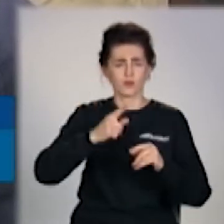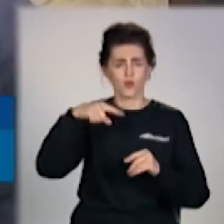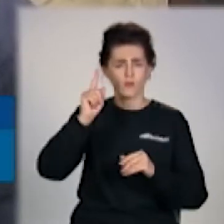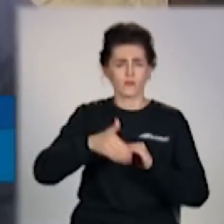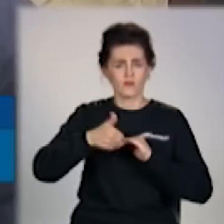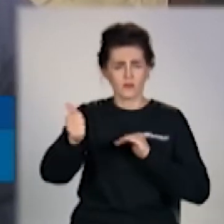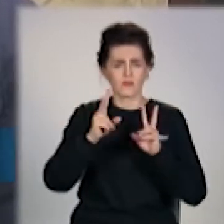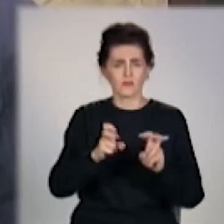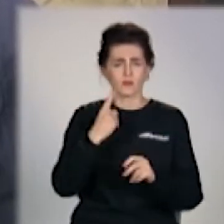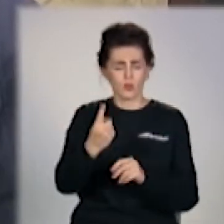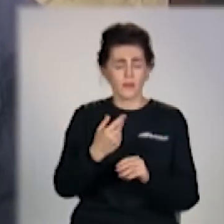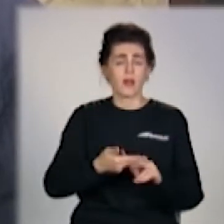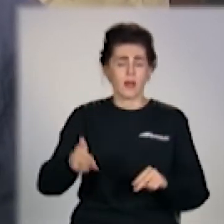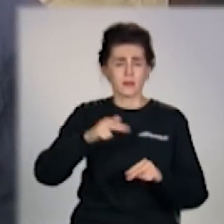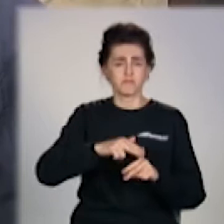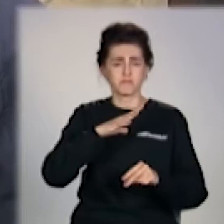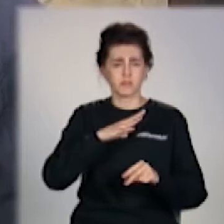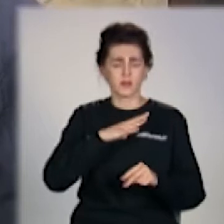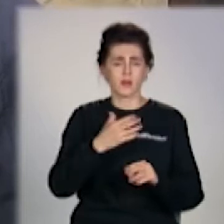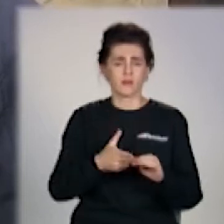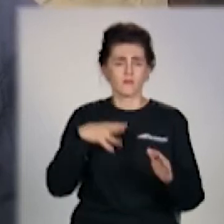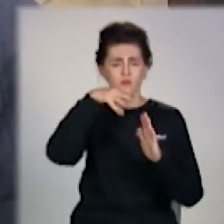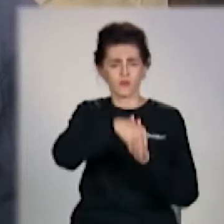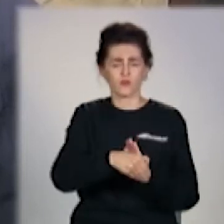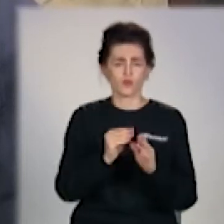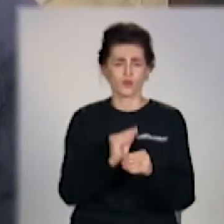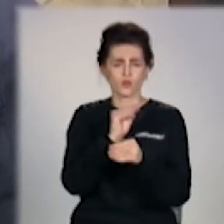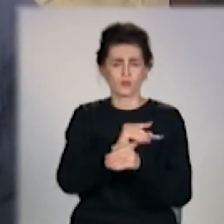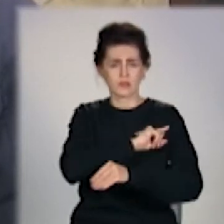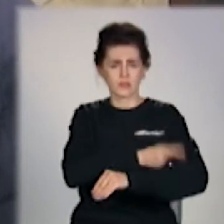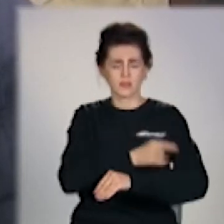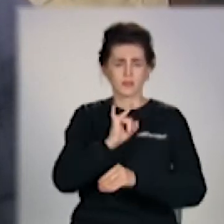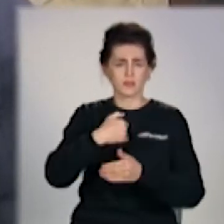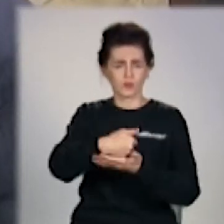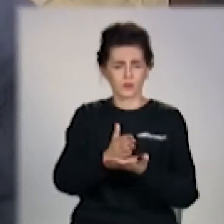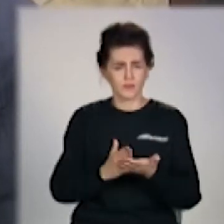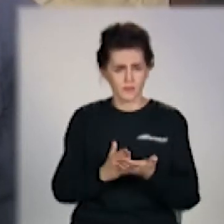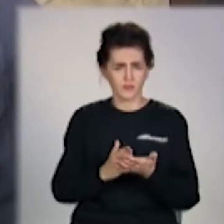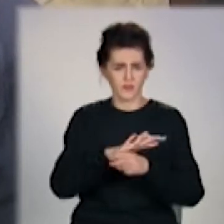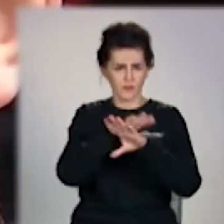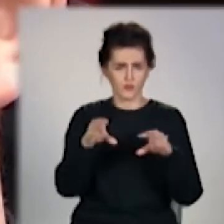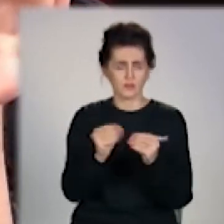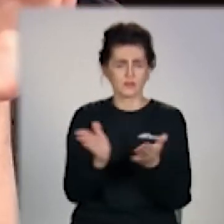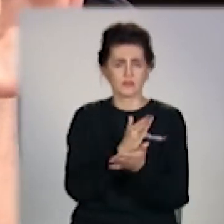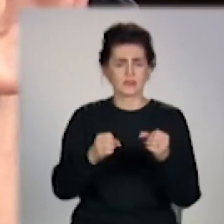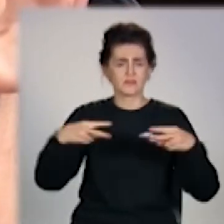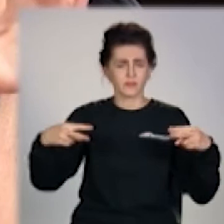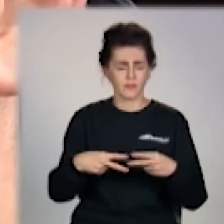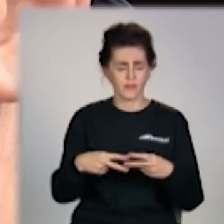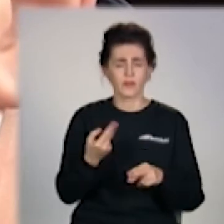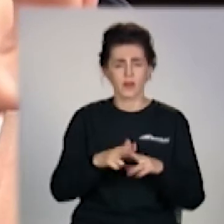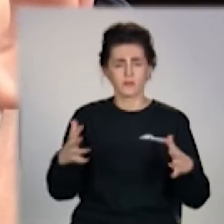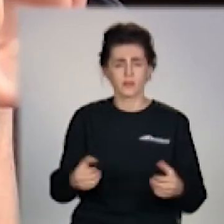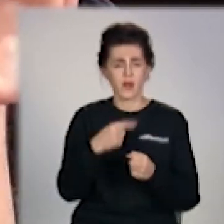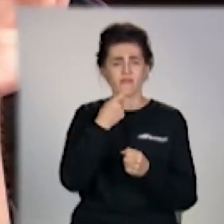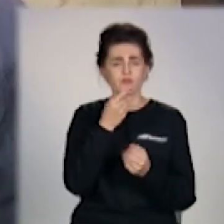до 1 БІС, де було залучено додаткові сили та засоби підрозділів. Рятувальники з'ясували, що